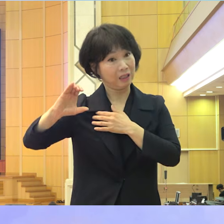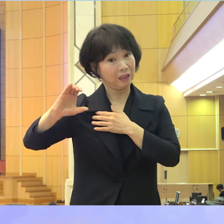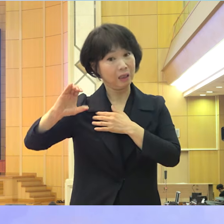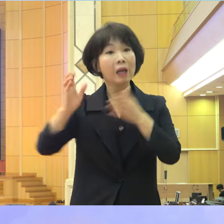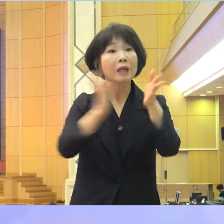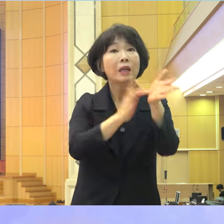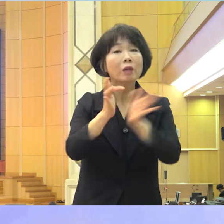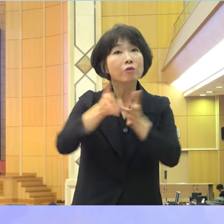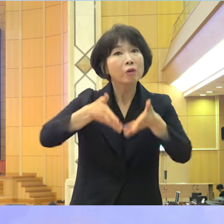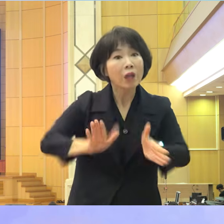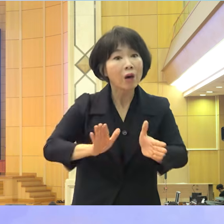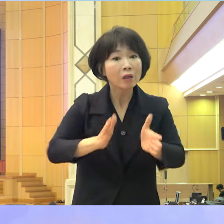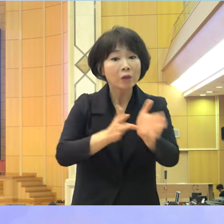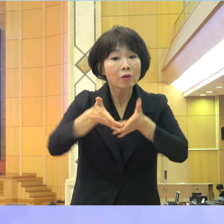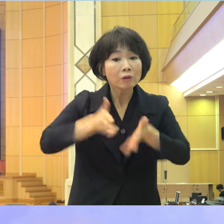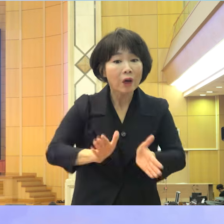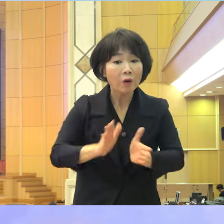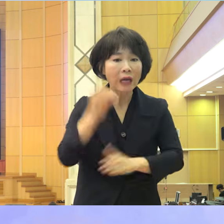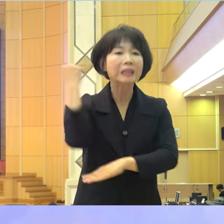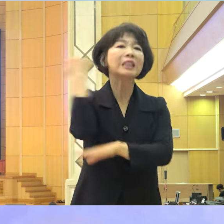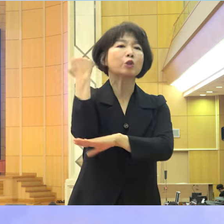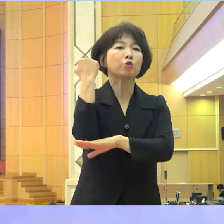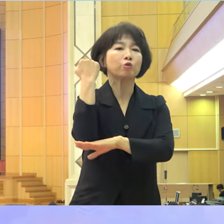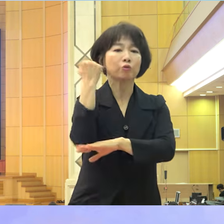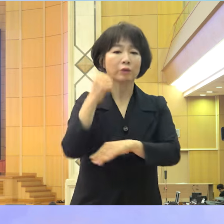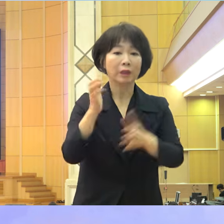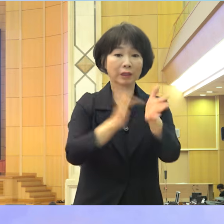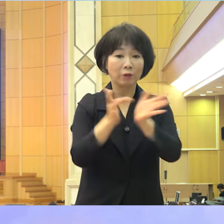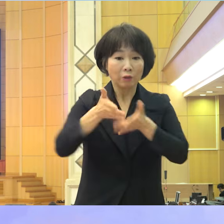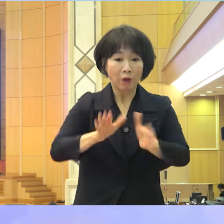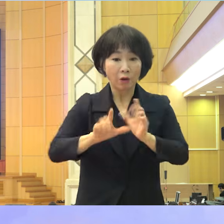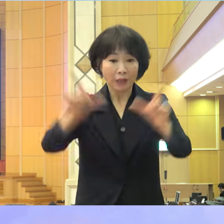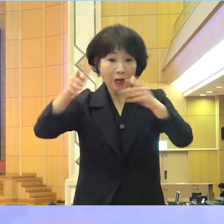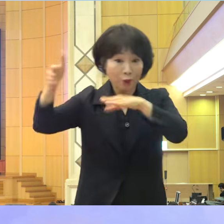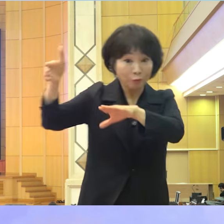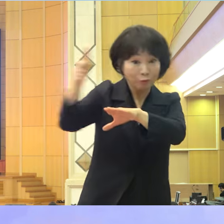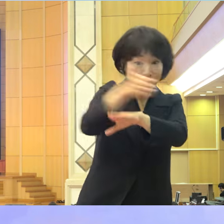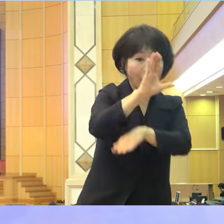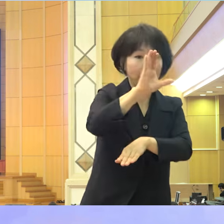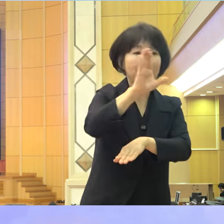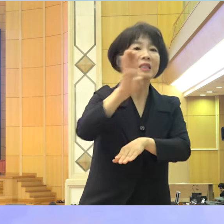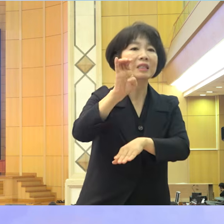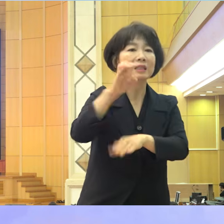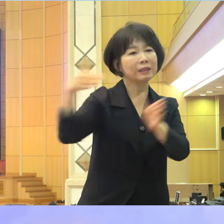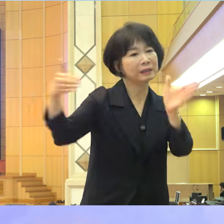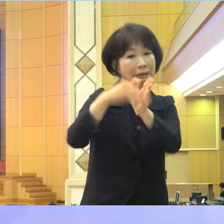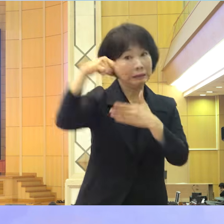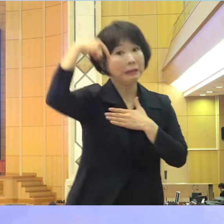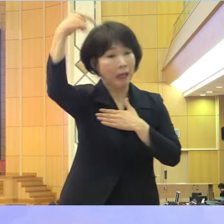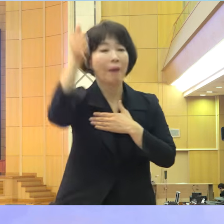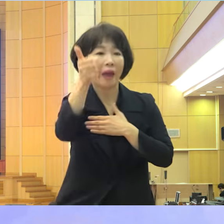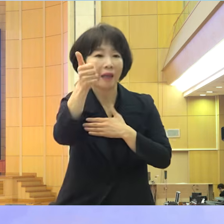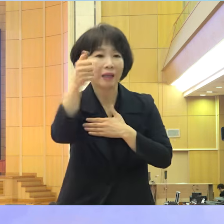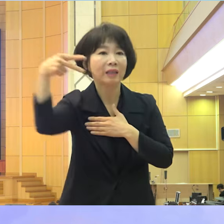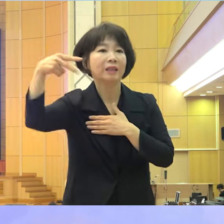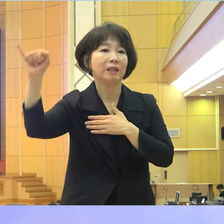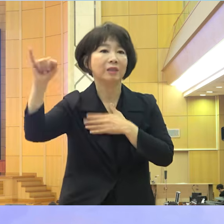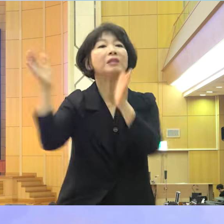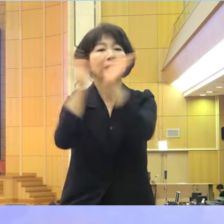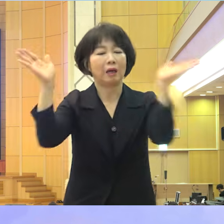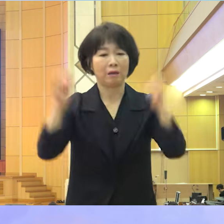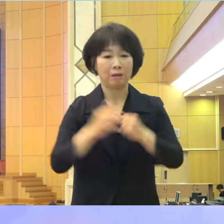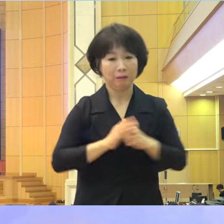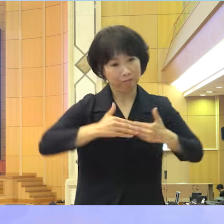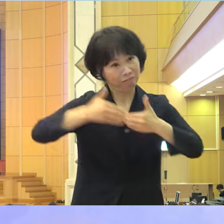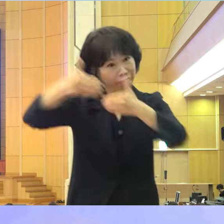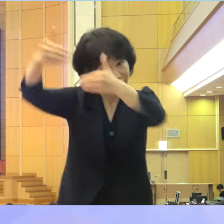예수님 탄생을 기준, 예수님을 탄생하는 그날부터 BC 끝. AD가 시작된 거잖아. 소위 서기가